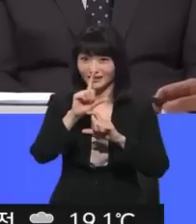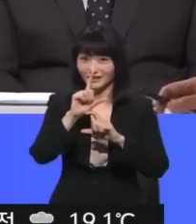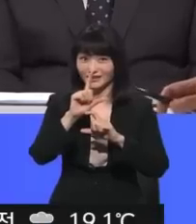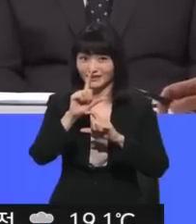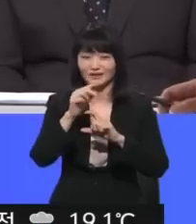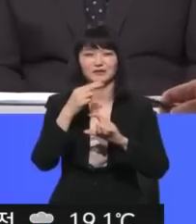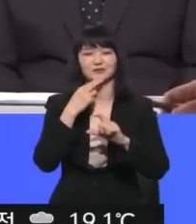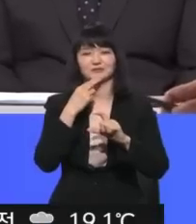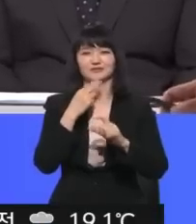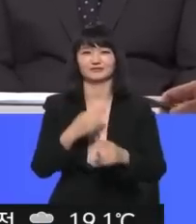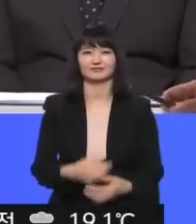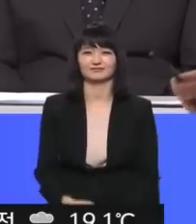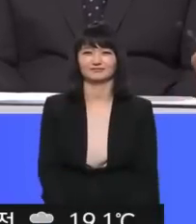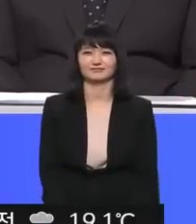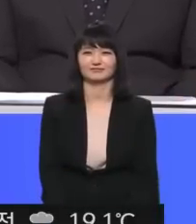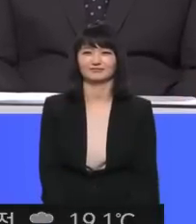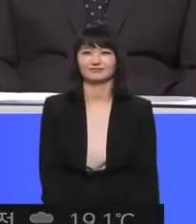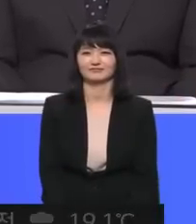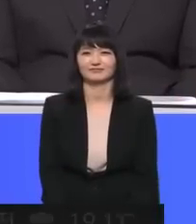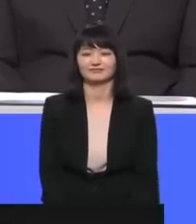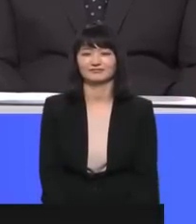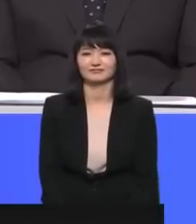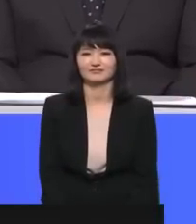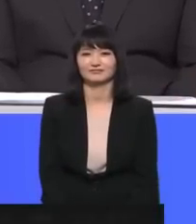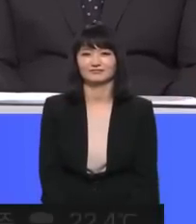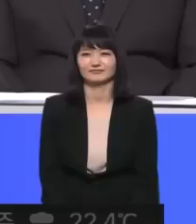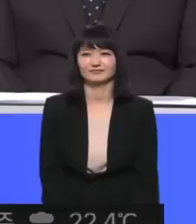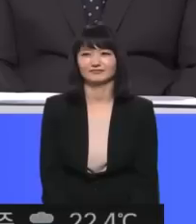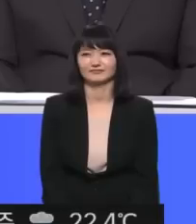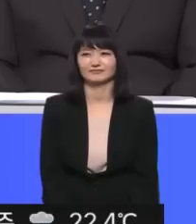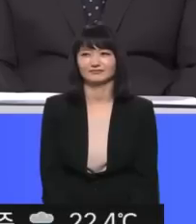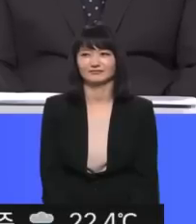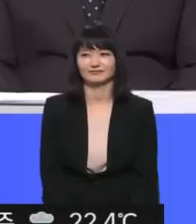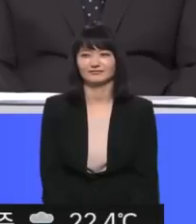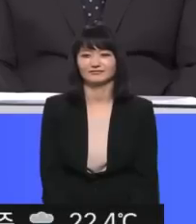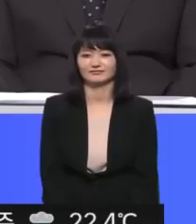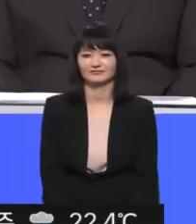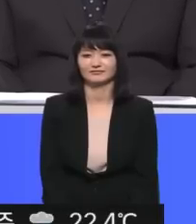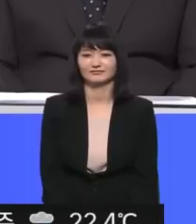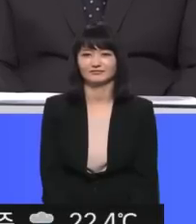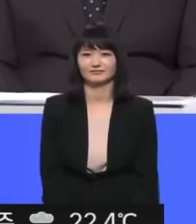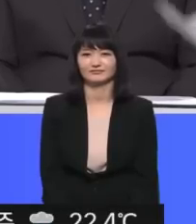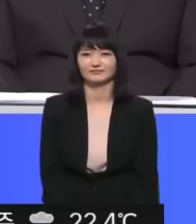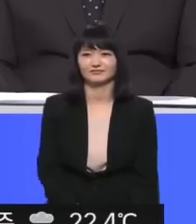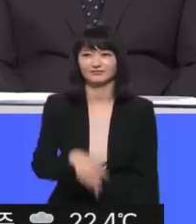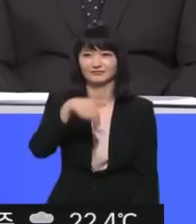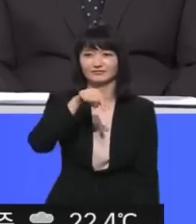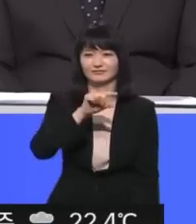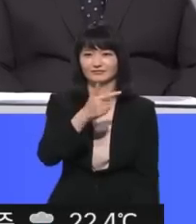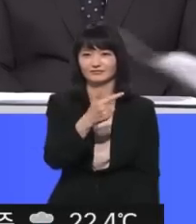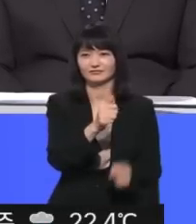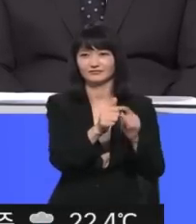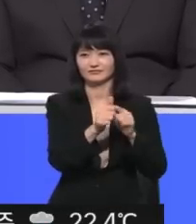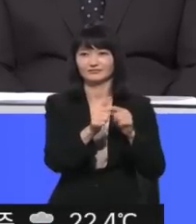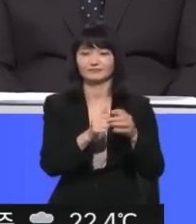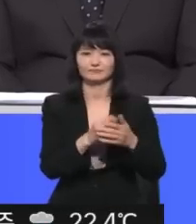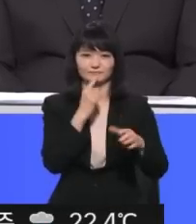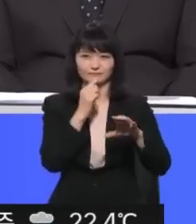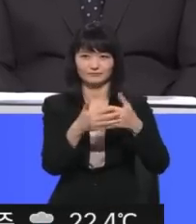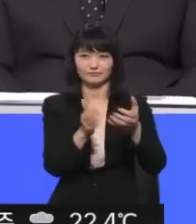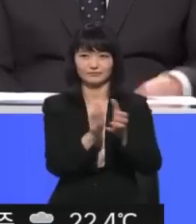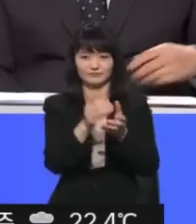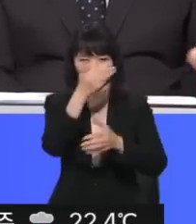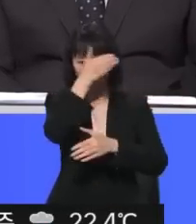없는가 처음인것 같습니다 잘보았습니다 예 어 그리고 전용기 회원님은 민주당의 젊은 희망입니다